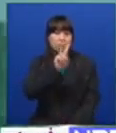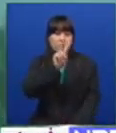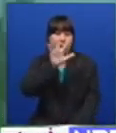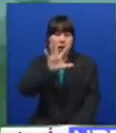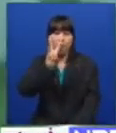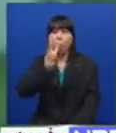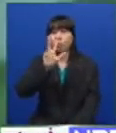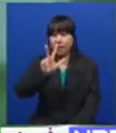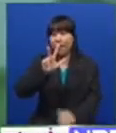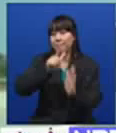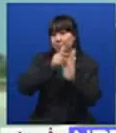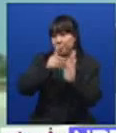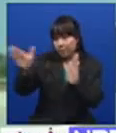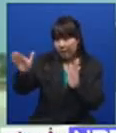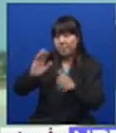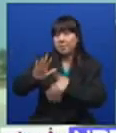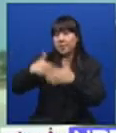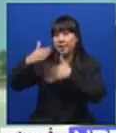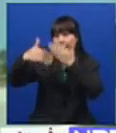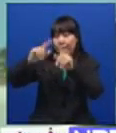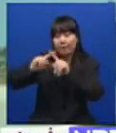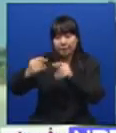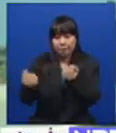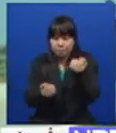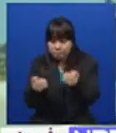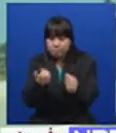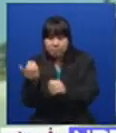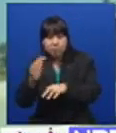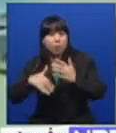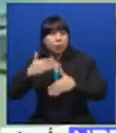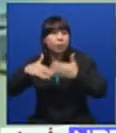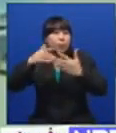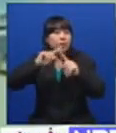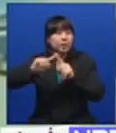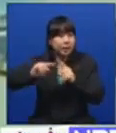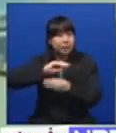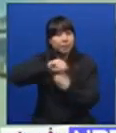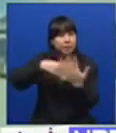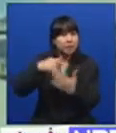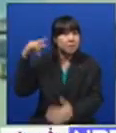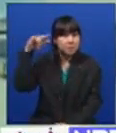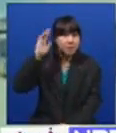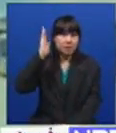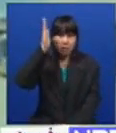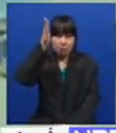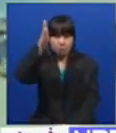ไปจะพัฒนาโครงสร้างพื้นฐานเพื่อรองรับการเติบโตทางด้านธุรกิจการบินในอนาคต